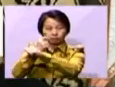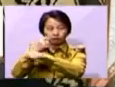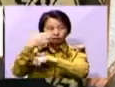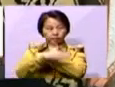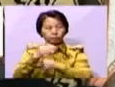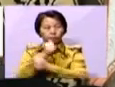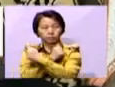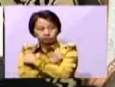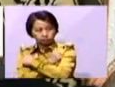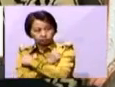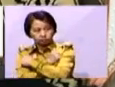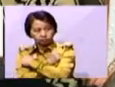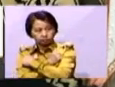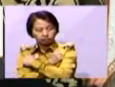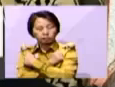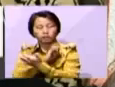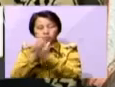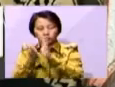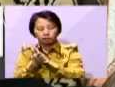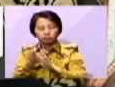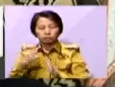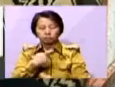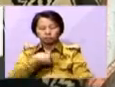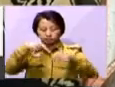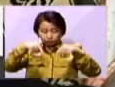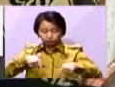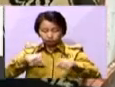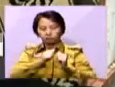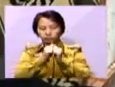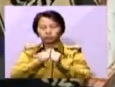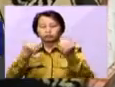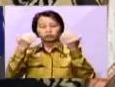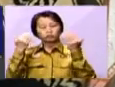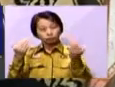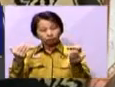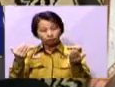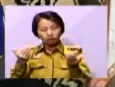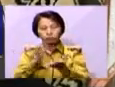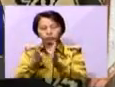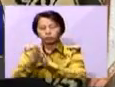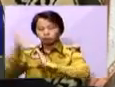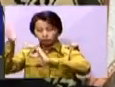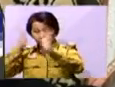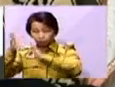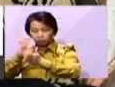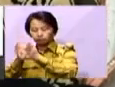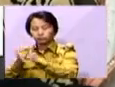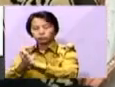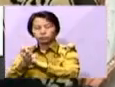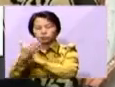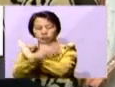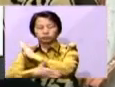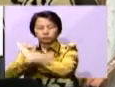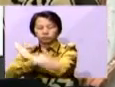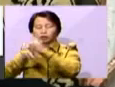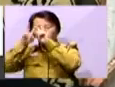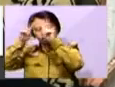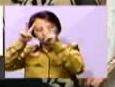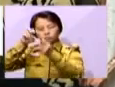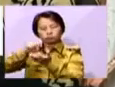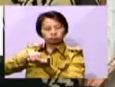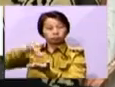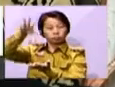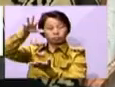yang tercinta. Oleh demikian, kami di sini sama-sama berdoakan supaya Malaysia menjadi sebuah negara yang aman,